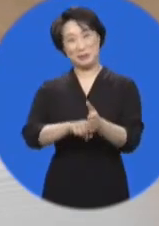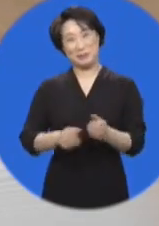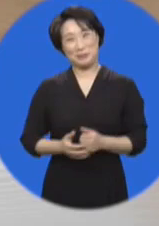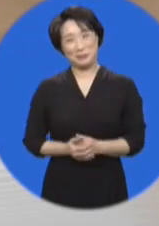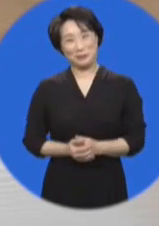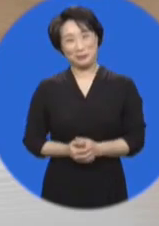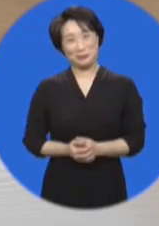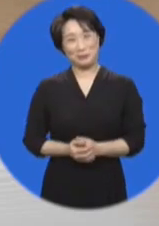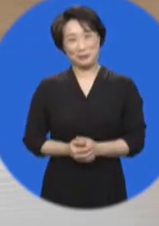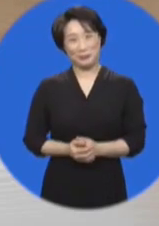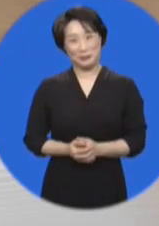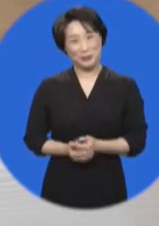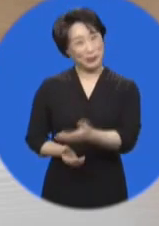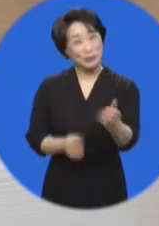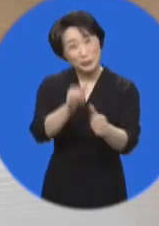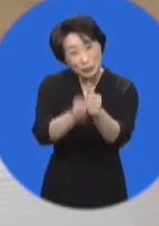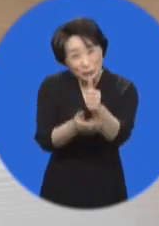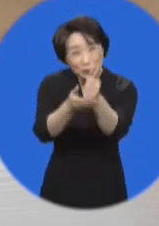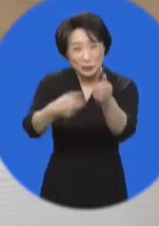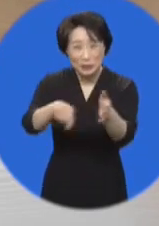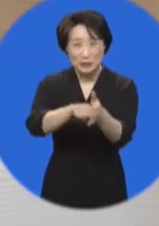거예요. 섬기다.